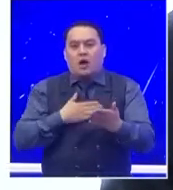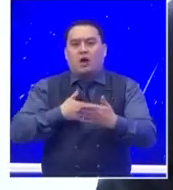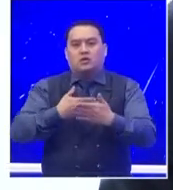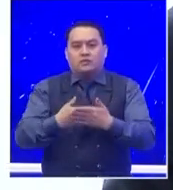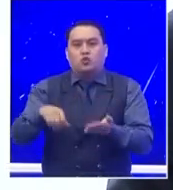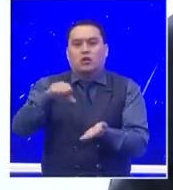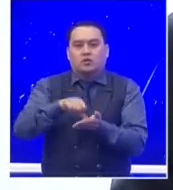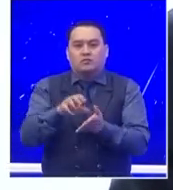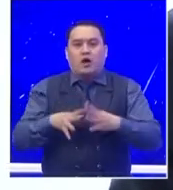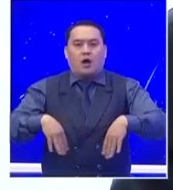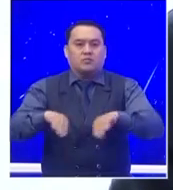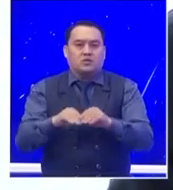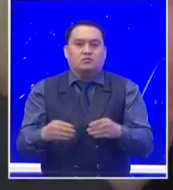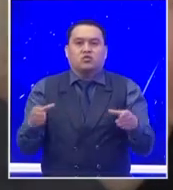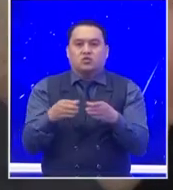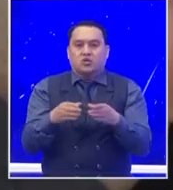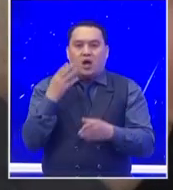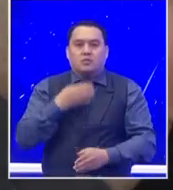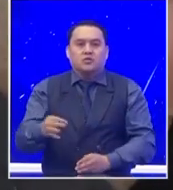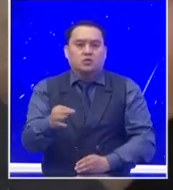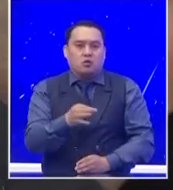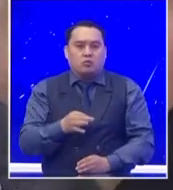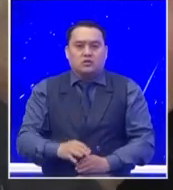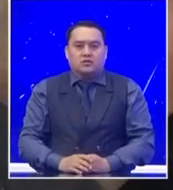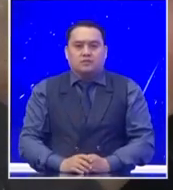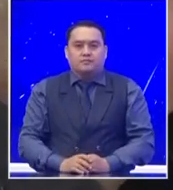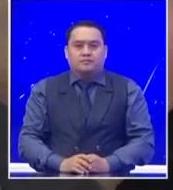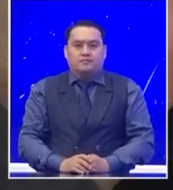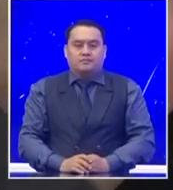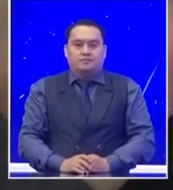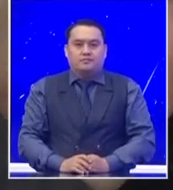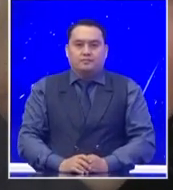продолжает активно участвовать в общественной жизни Алматинской области.